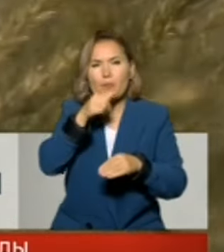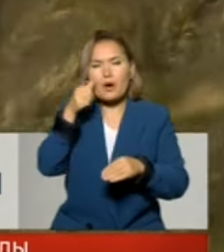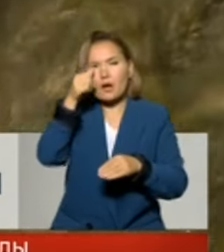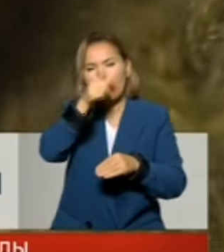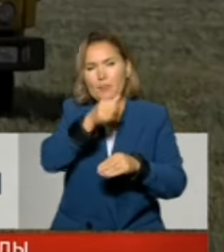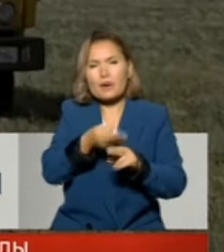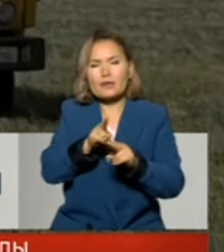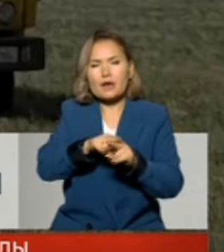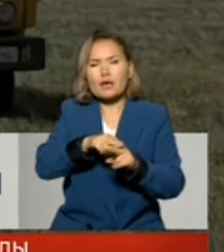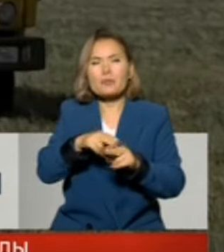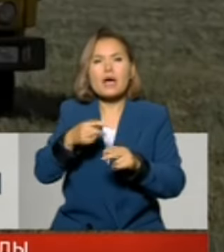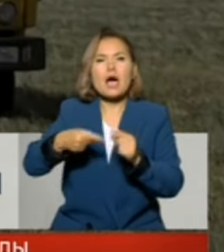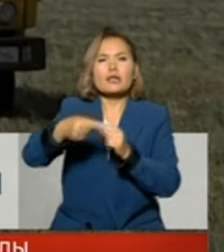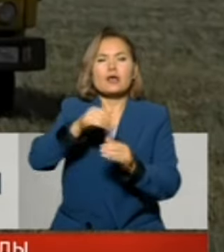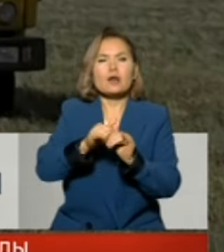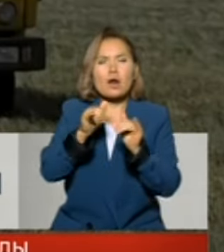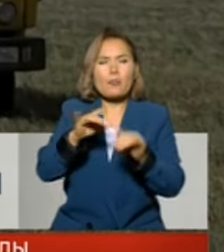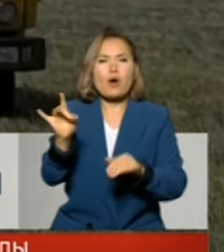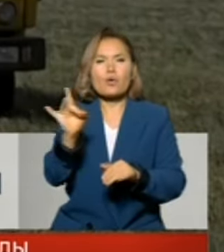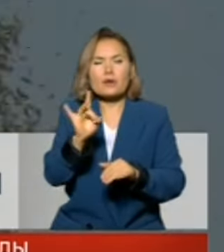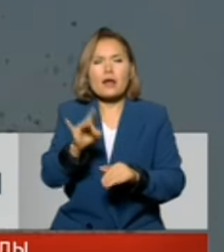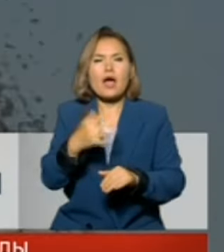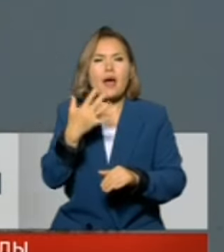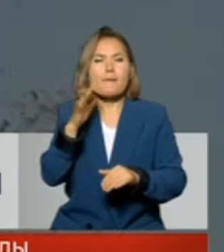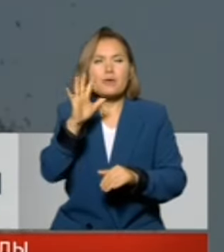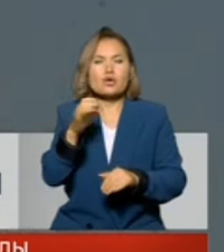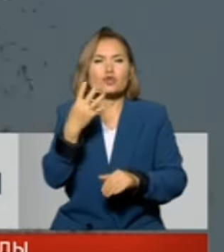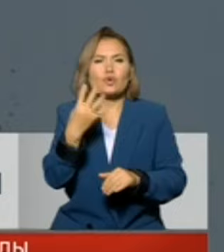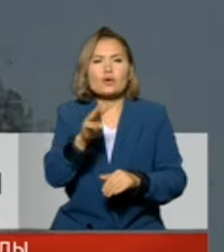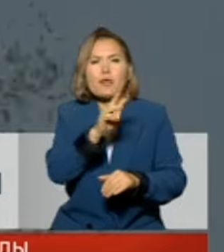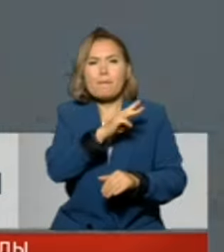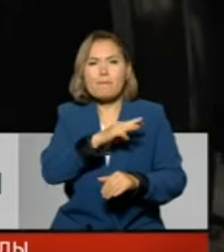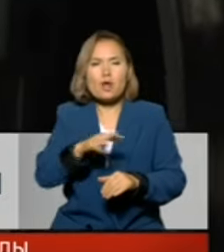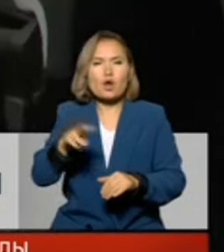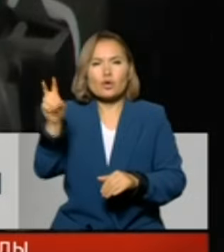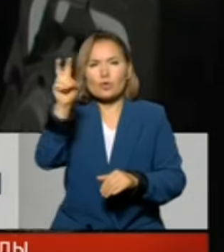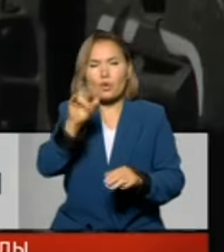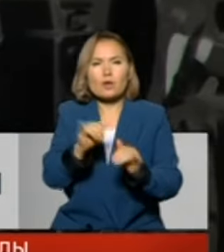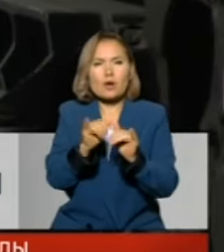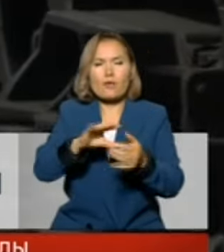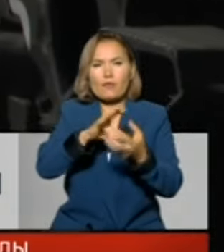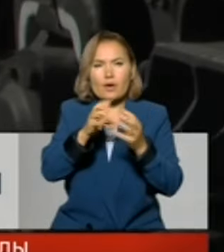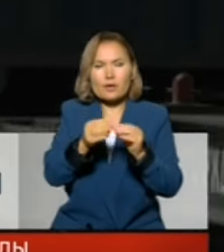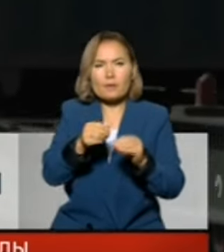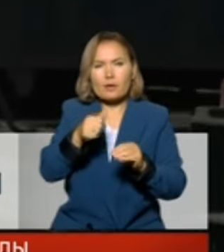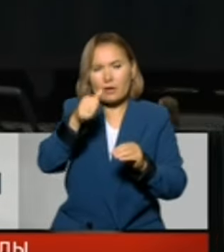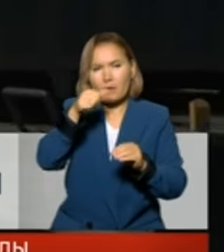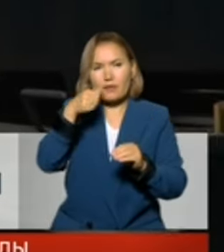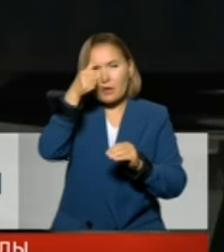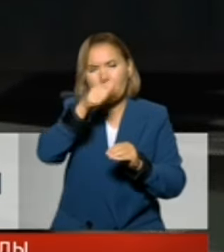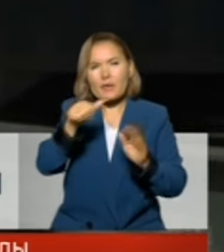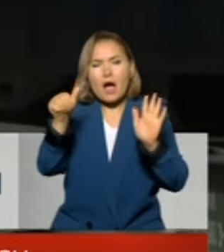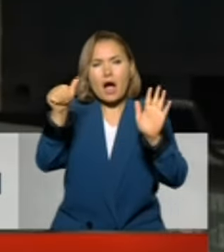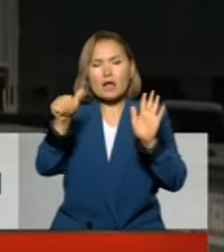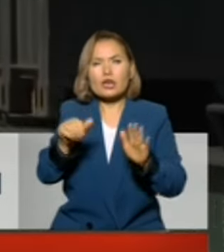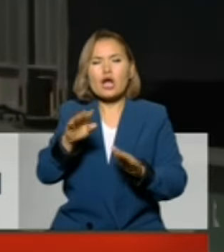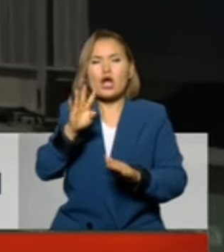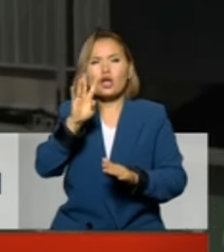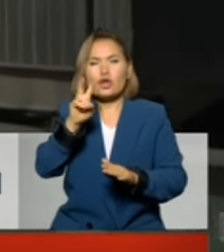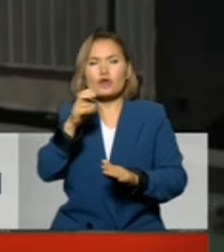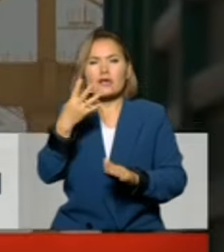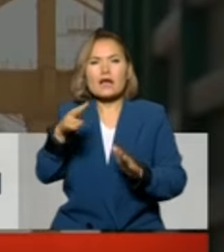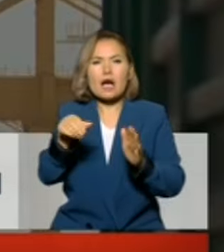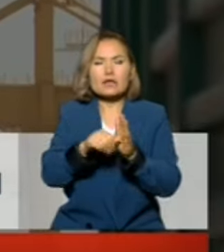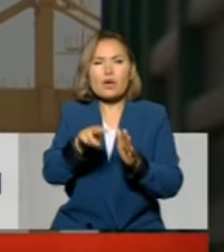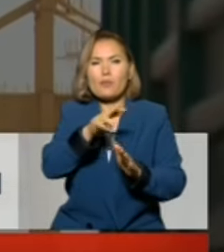осы салада ғана тауар айналымының көлемі 504 миллион доллар болған. Биыл 6 айда ол 246 миллион